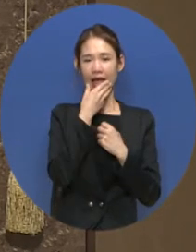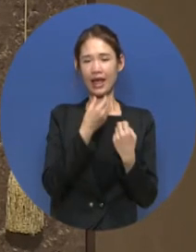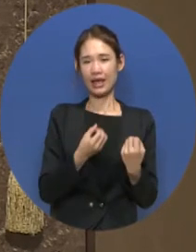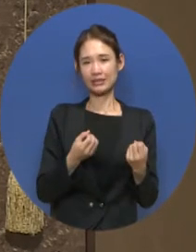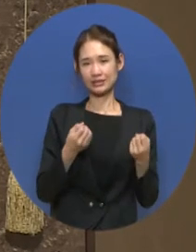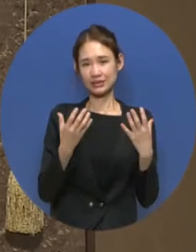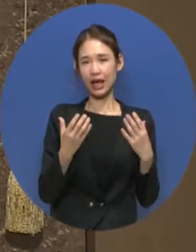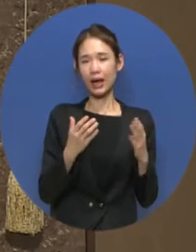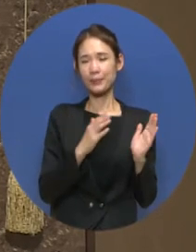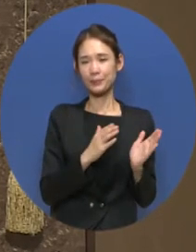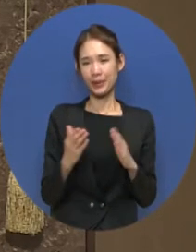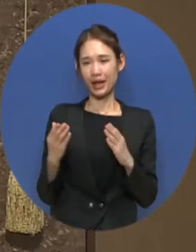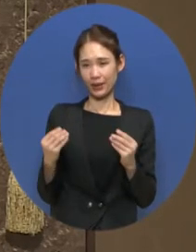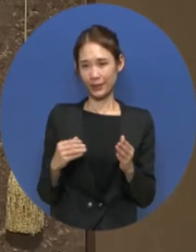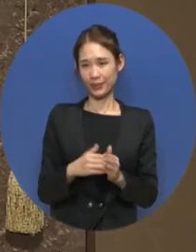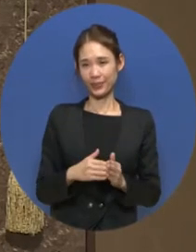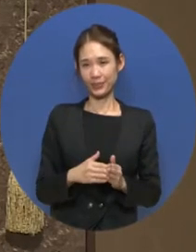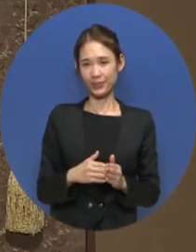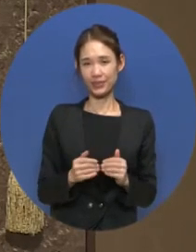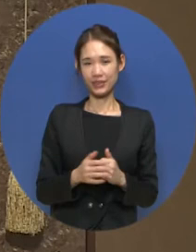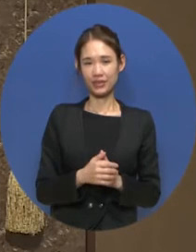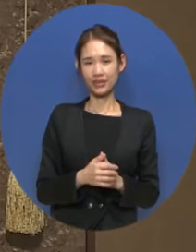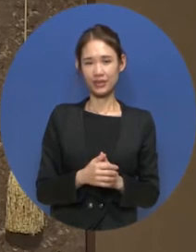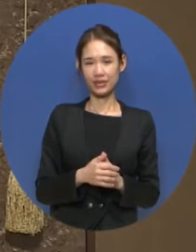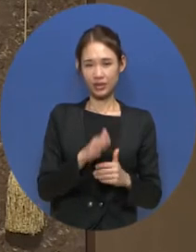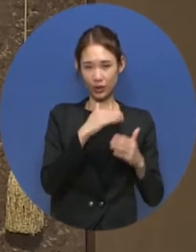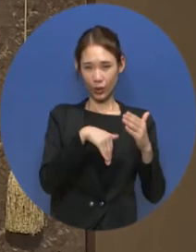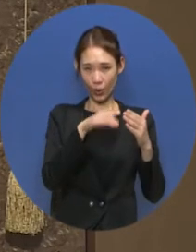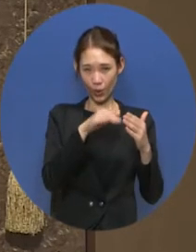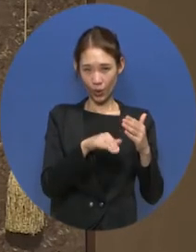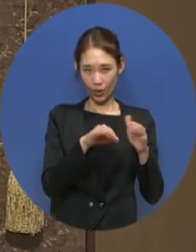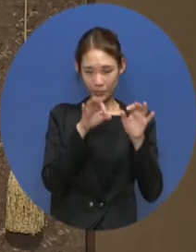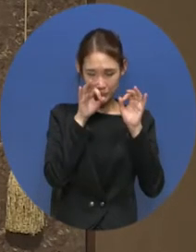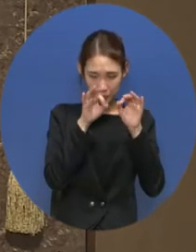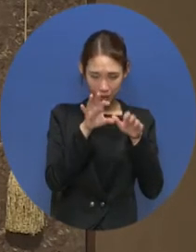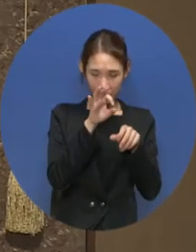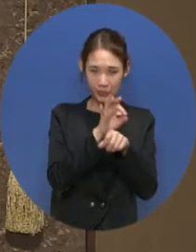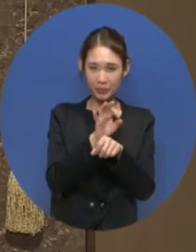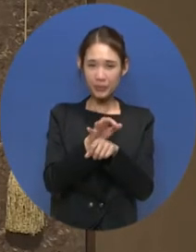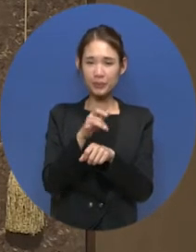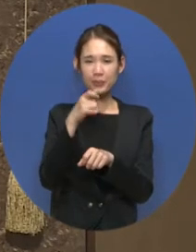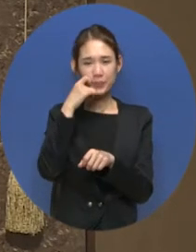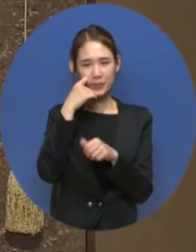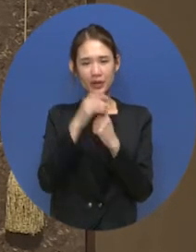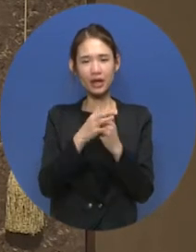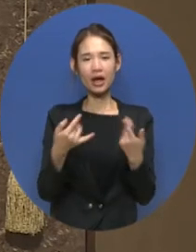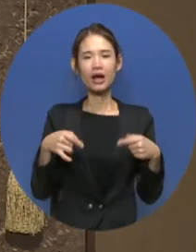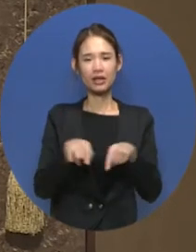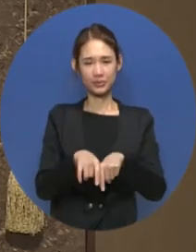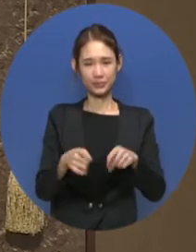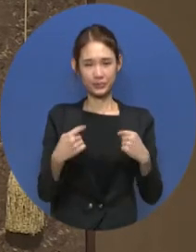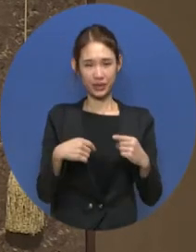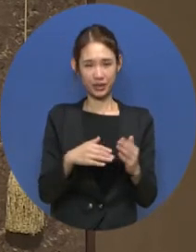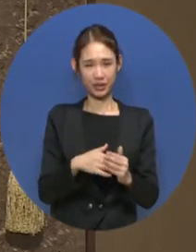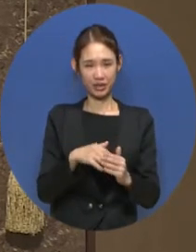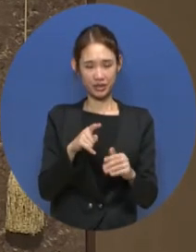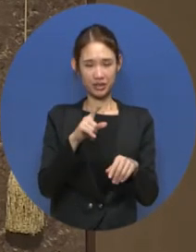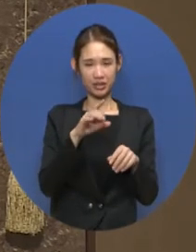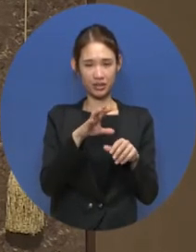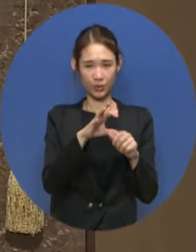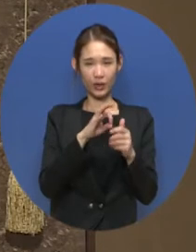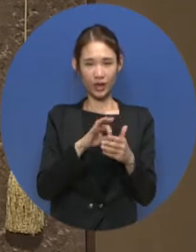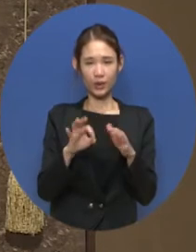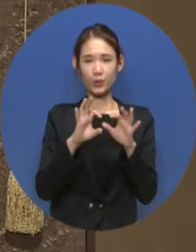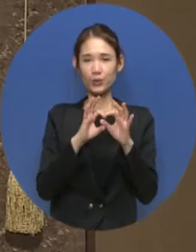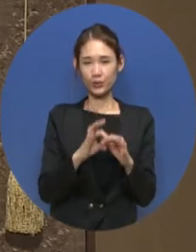행사를 마련을 했었습니다. 그래서 네. 공공으로 들어가지 못하는 많은 시설들을 참여를 했고 그래서 그 시간을 통해서 또